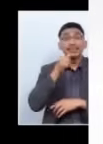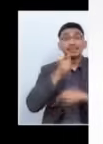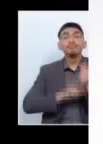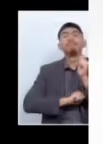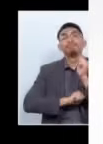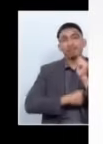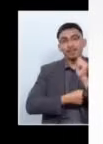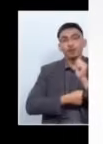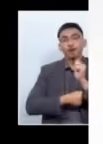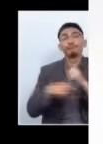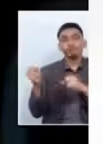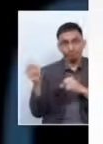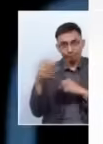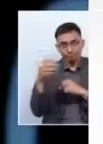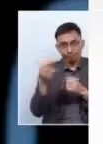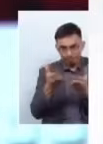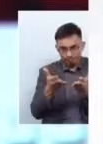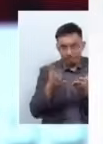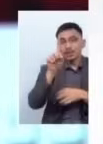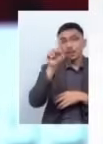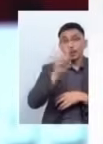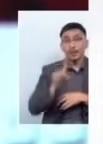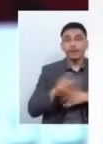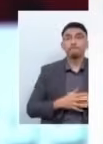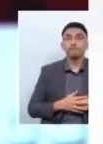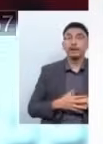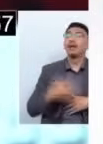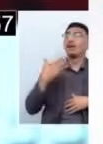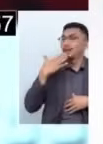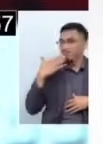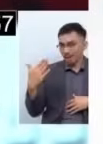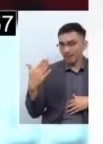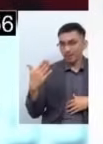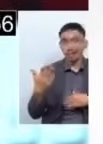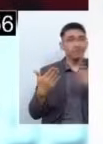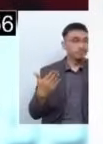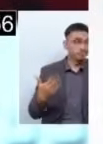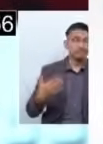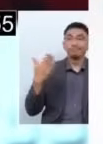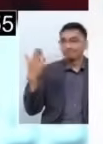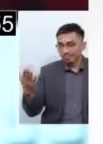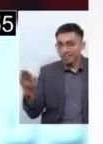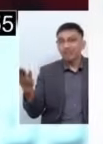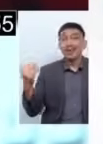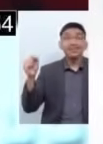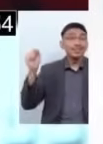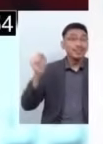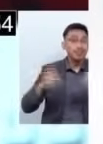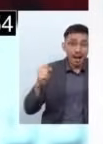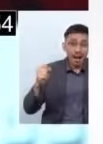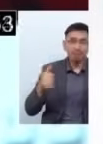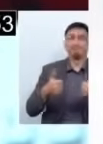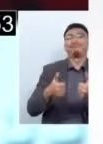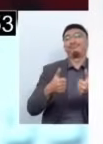lebih make sense, lebih logik dan nyambung dengan kehidupan mereka sehari-hari. Apa yang bisa mereka dapatkan dengan